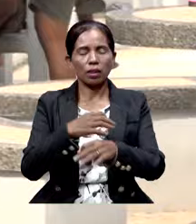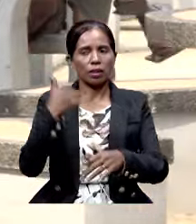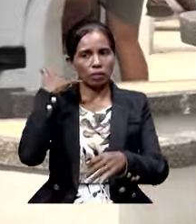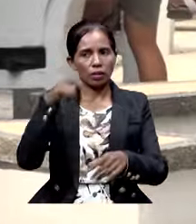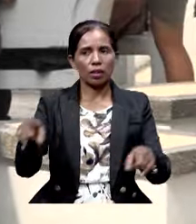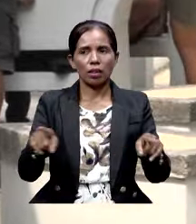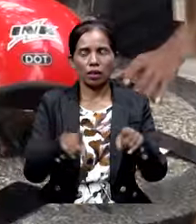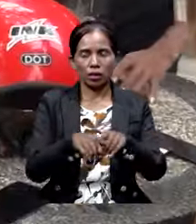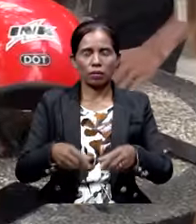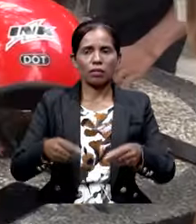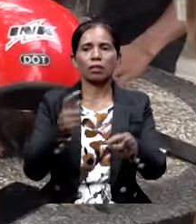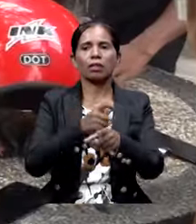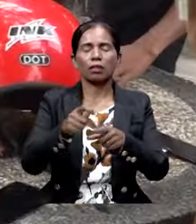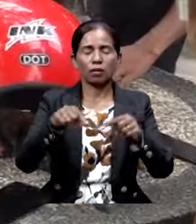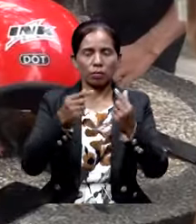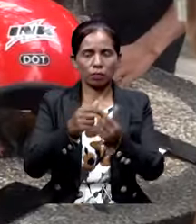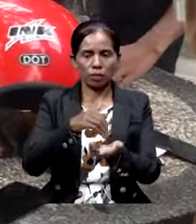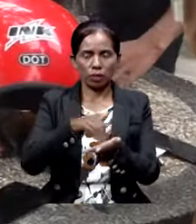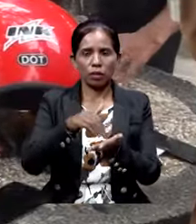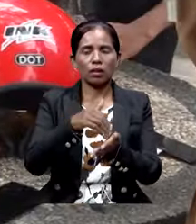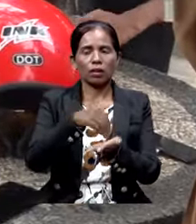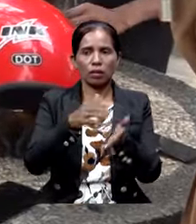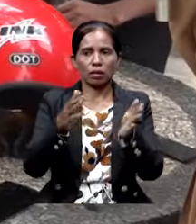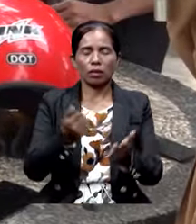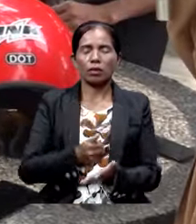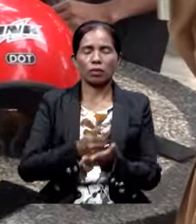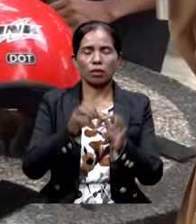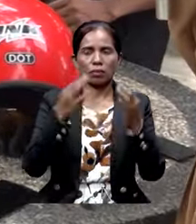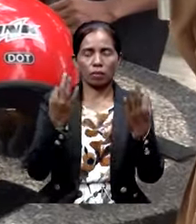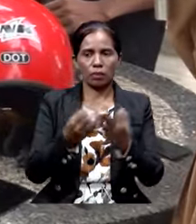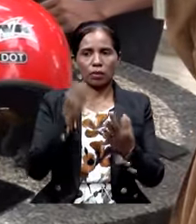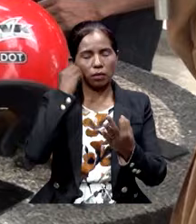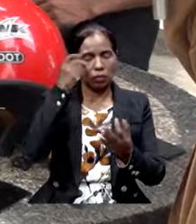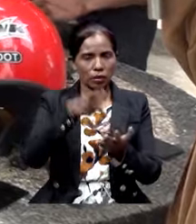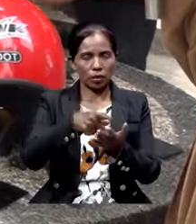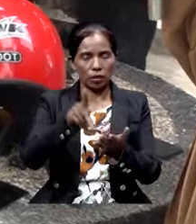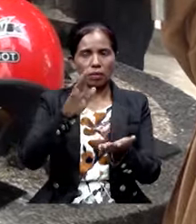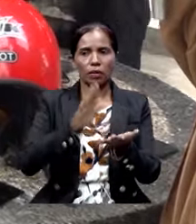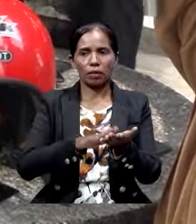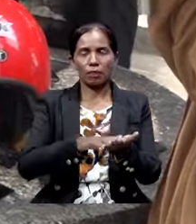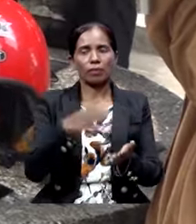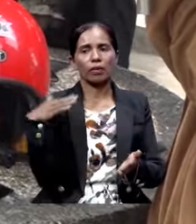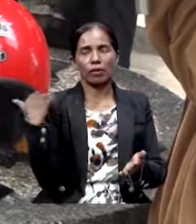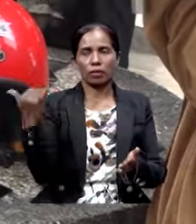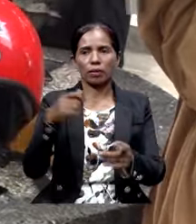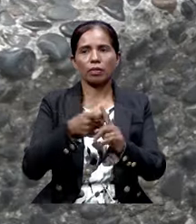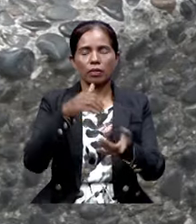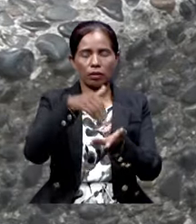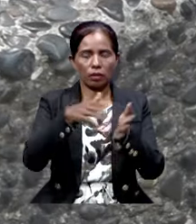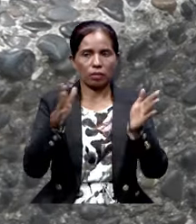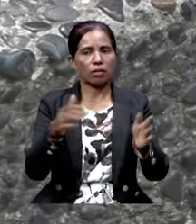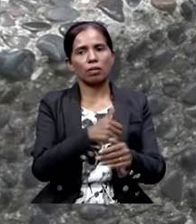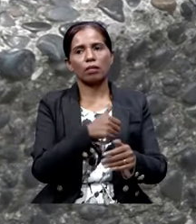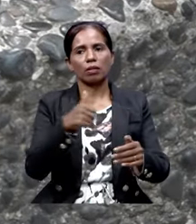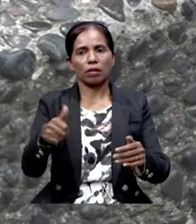fonti rendimento ba gruppo studente hirak ne o di sustenta familia umalara no selo scola. Entre zoven hirak ne maioria studente no balu